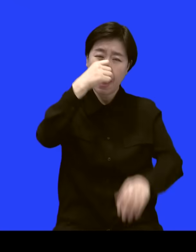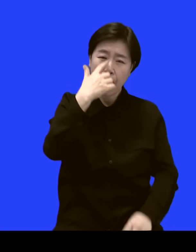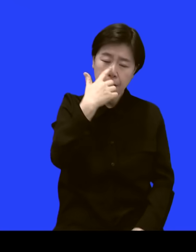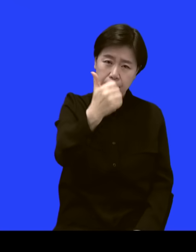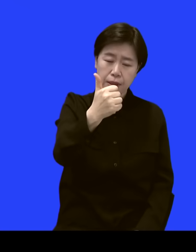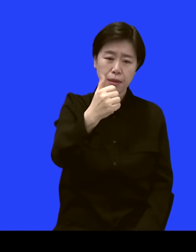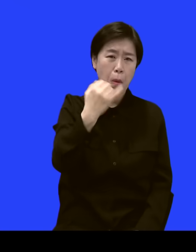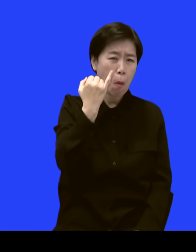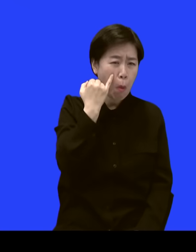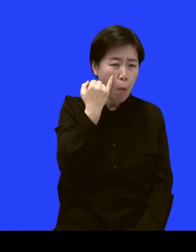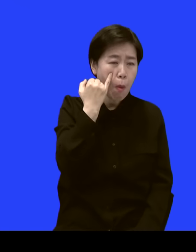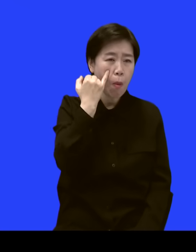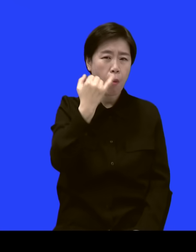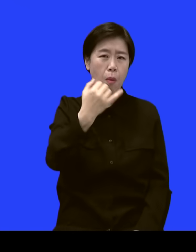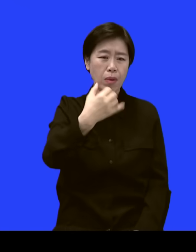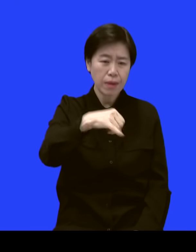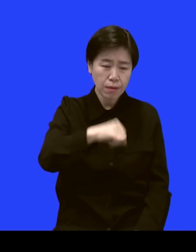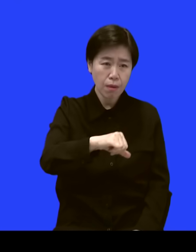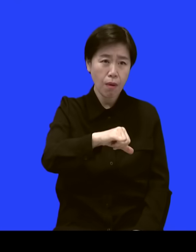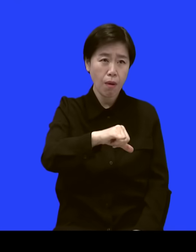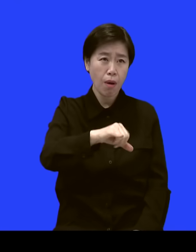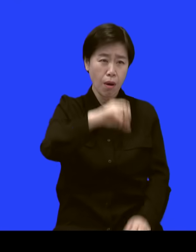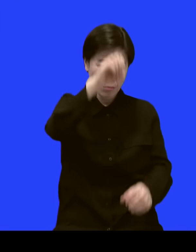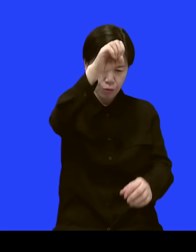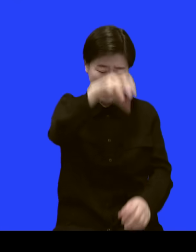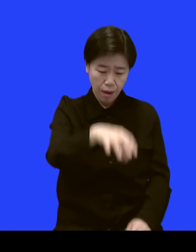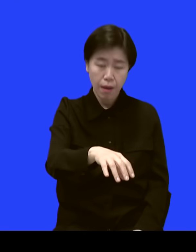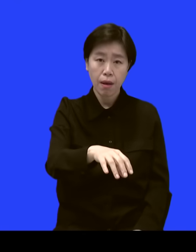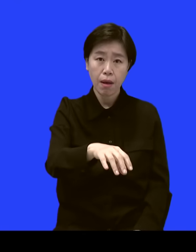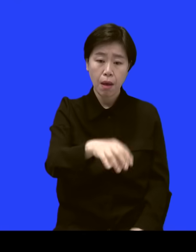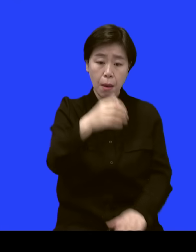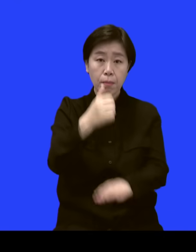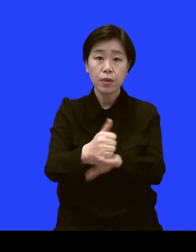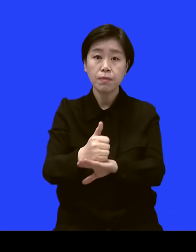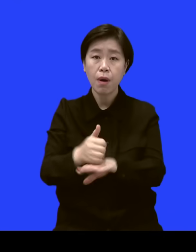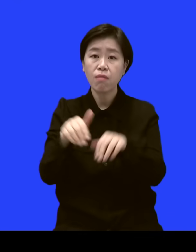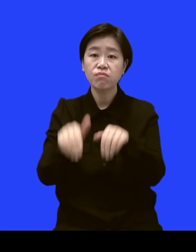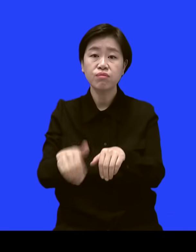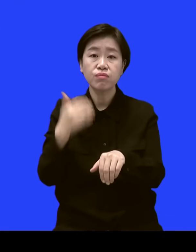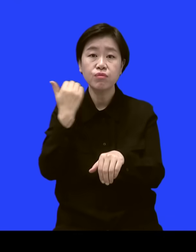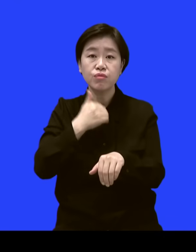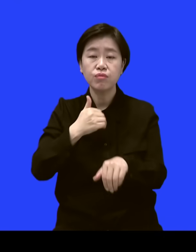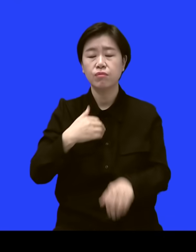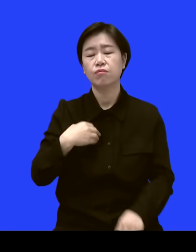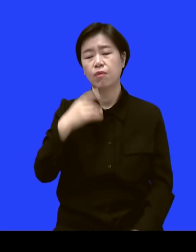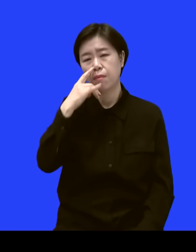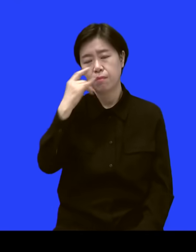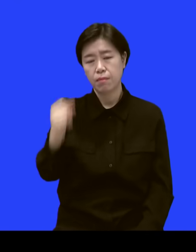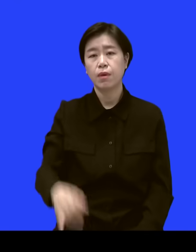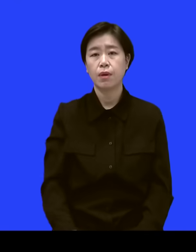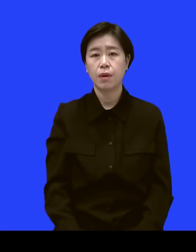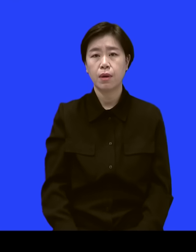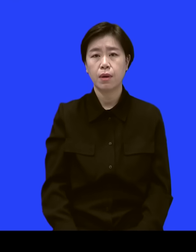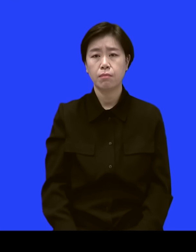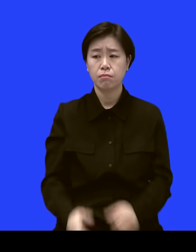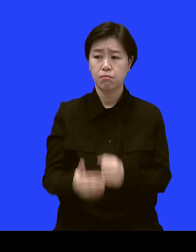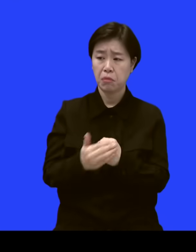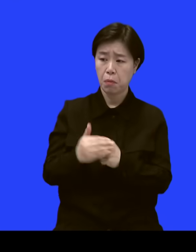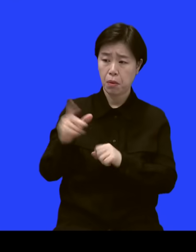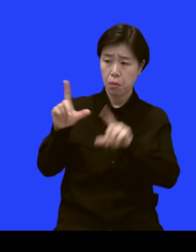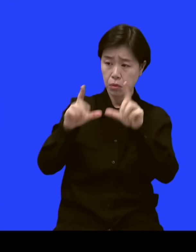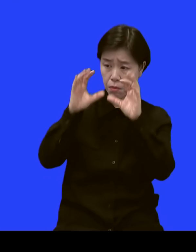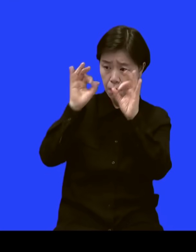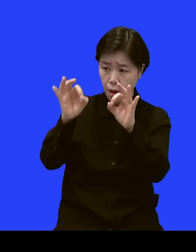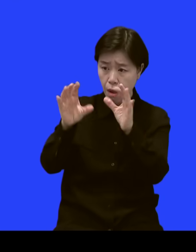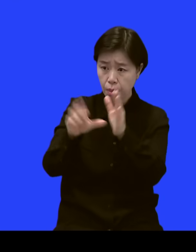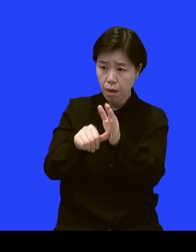힘들게 신앙생활을 하신 거예요. 예. 근데 그런 걸 보면서 제가 한 초등학교 고학년쯤 되니까 완전히 불신앙이 자리